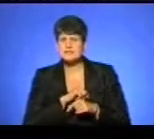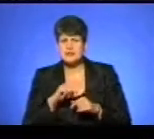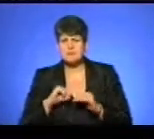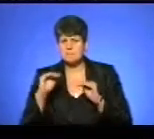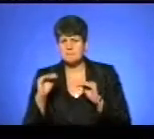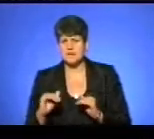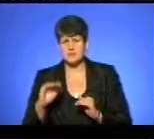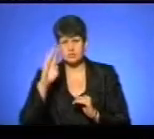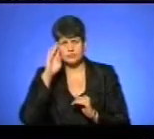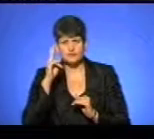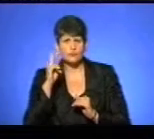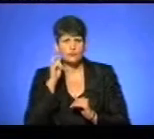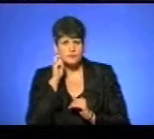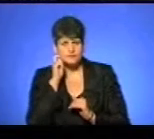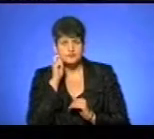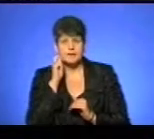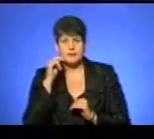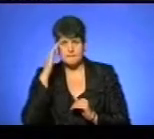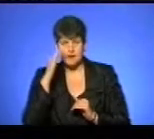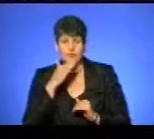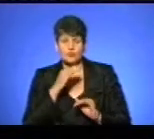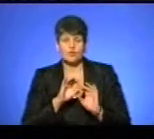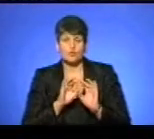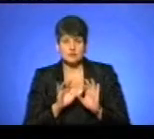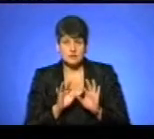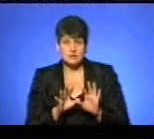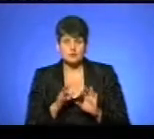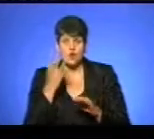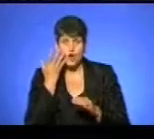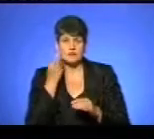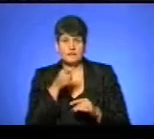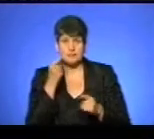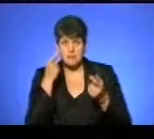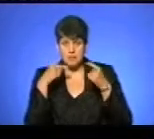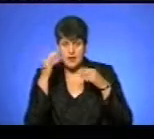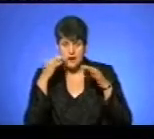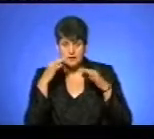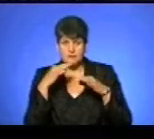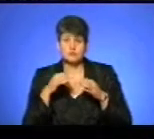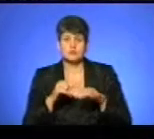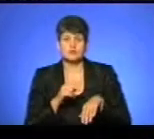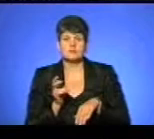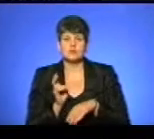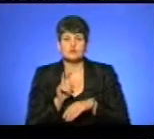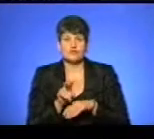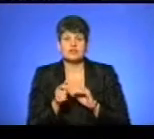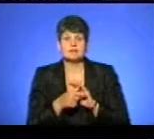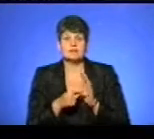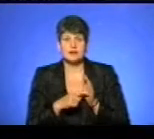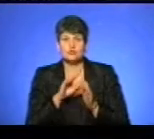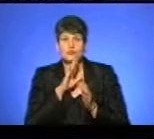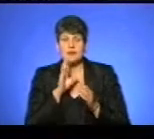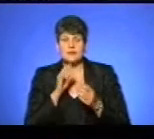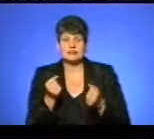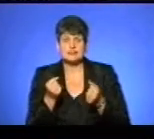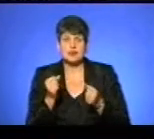хлопчик, зі слів, знову ж таки, батька, коли він плакав, він почув, зайшов в кімнату, мама тримала